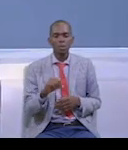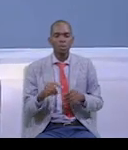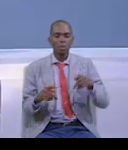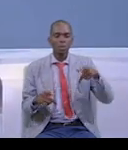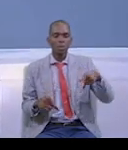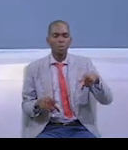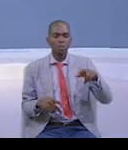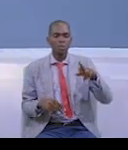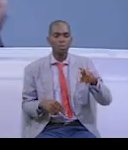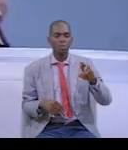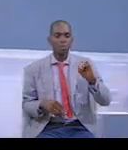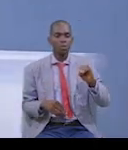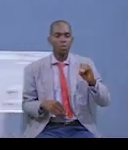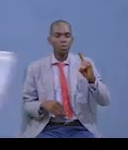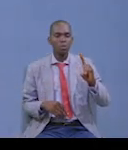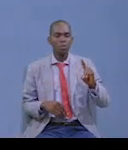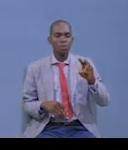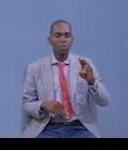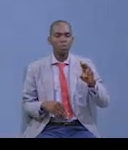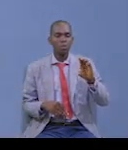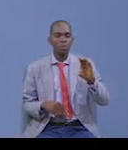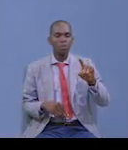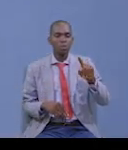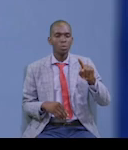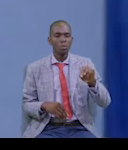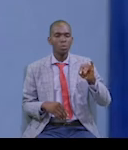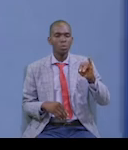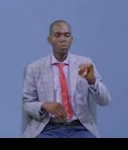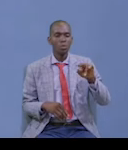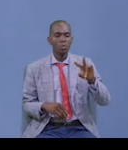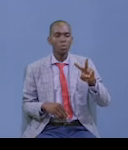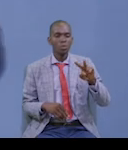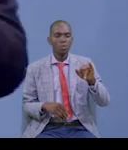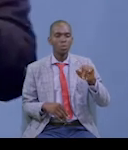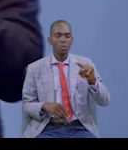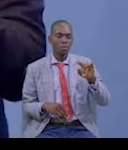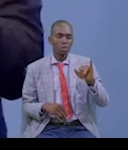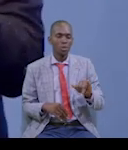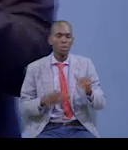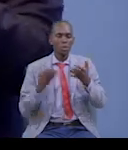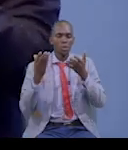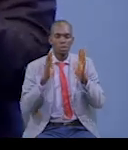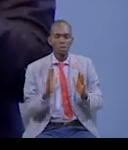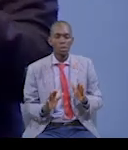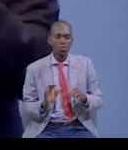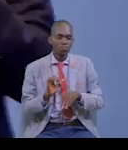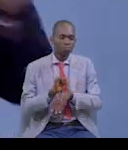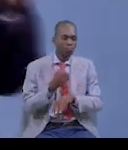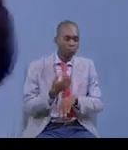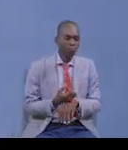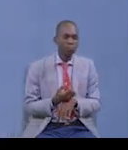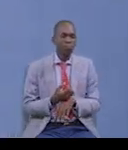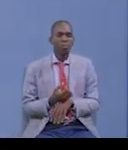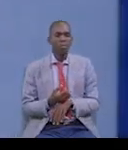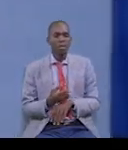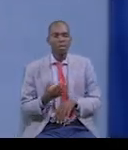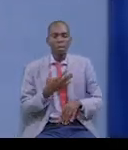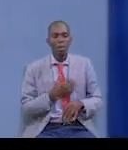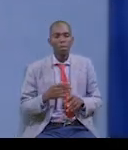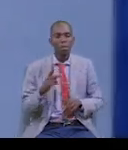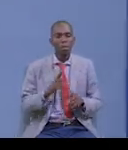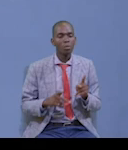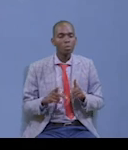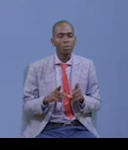servants. ఉత్పత్తిదాయకమైన విధానములో ఉన్న సేవకులు. People who are productive. ఫలవంతమైన వారు. Are the people who